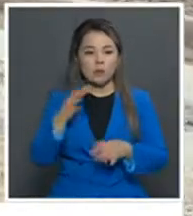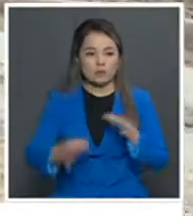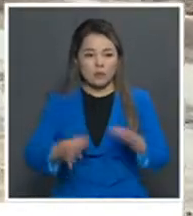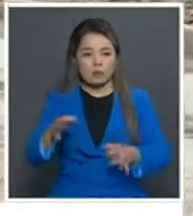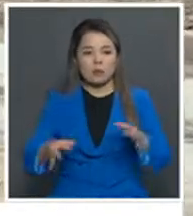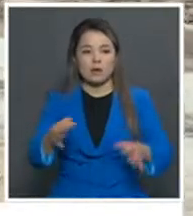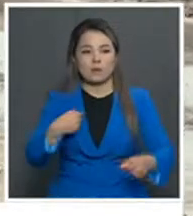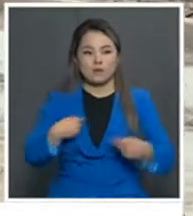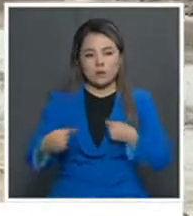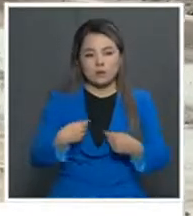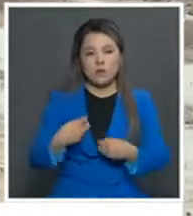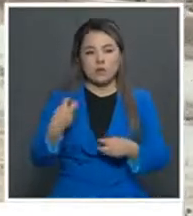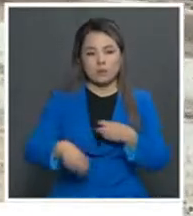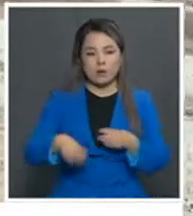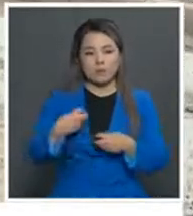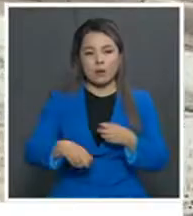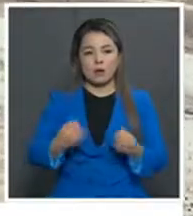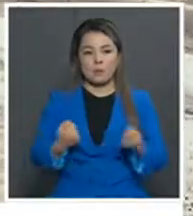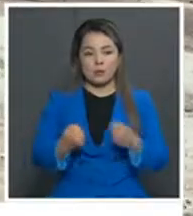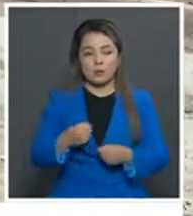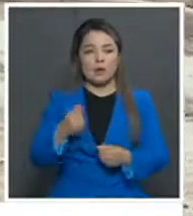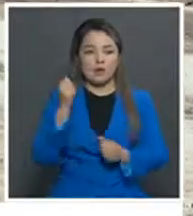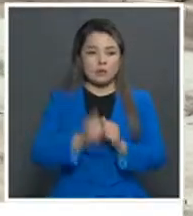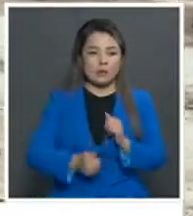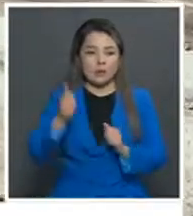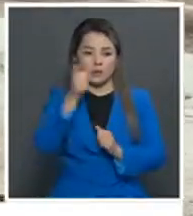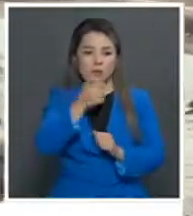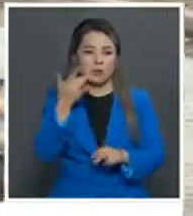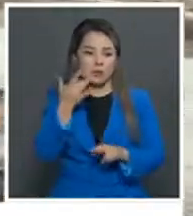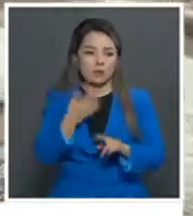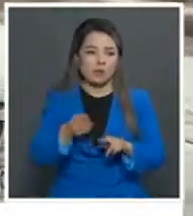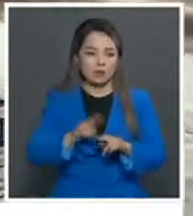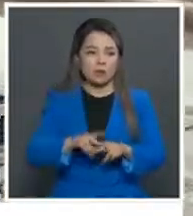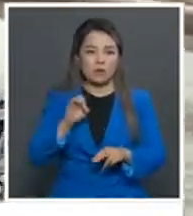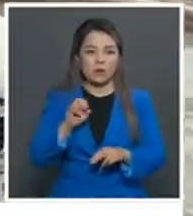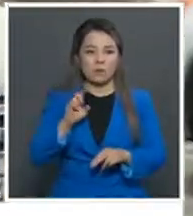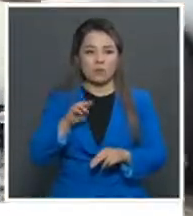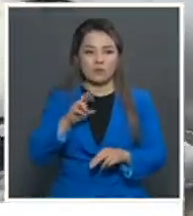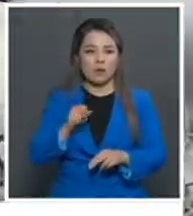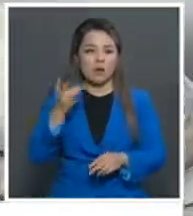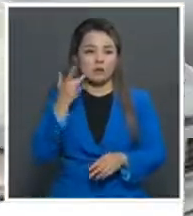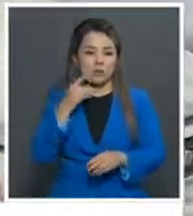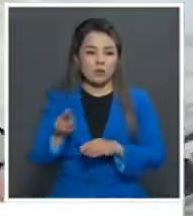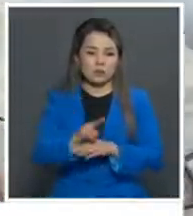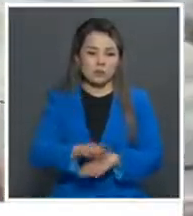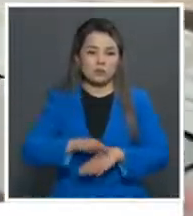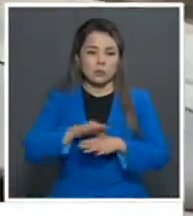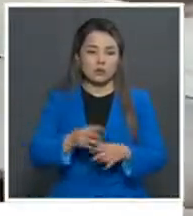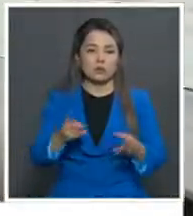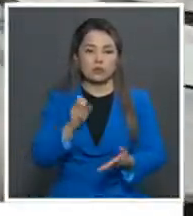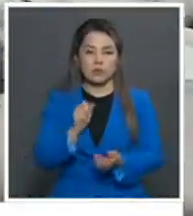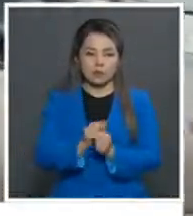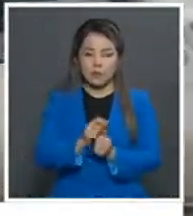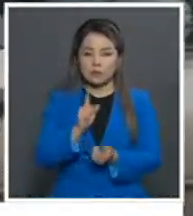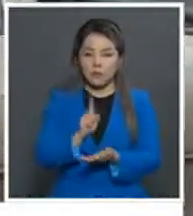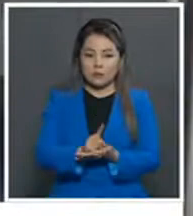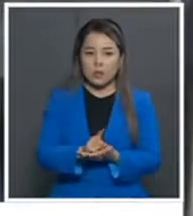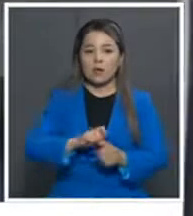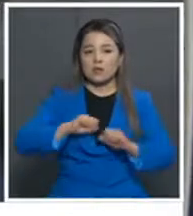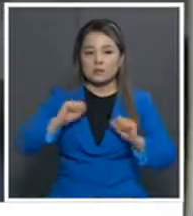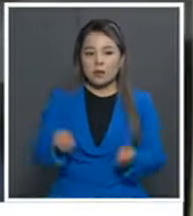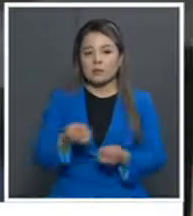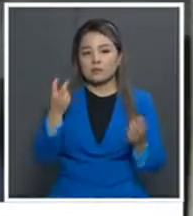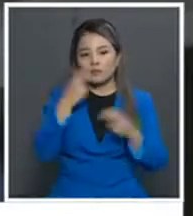Бұл істесін жақсылап. Жолда осы ғой, ең нашар көрсе осы рабочка ғой, рабочка дейміз ғой. Сол. Енді қыста қар болғансын